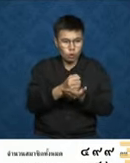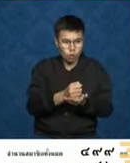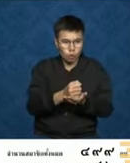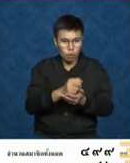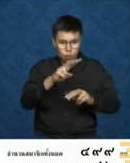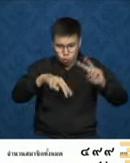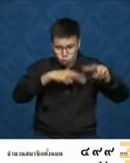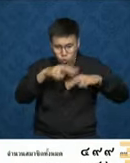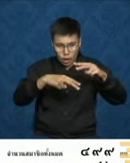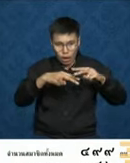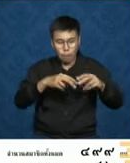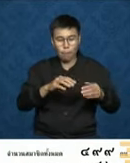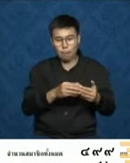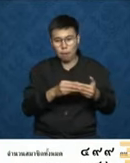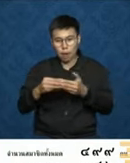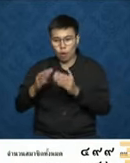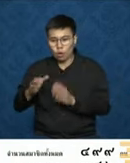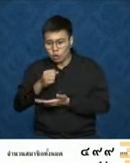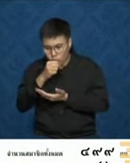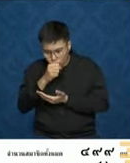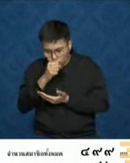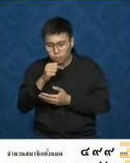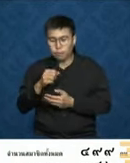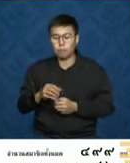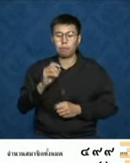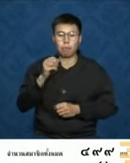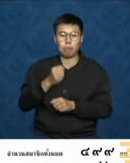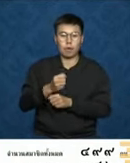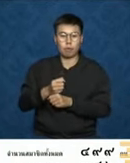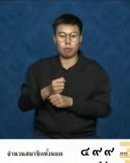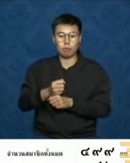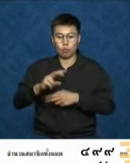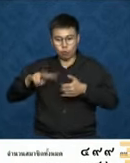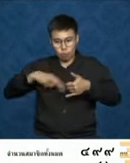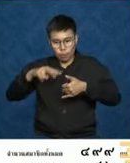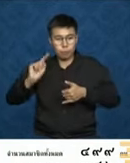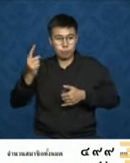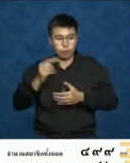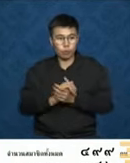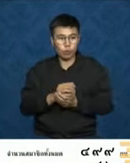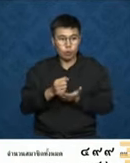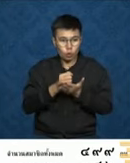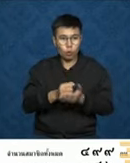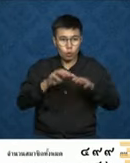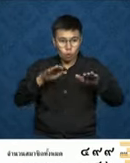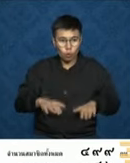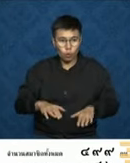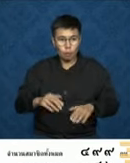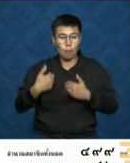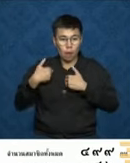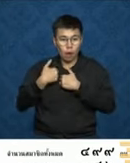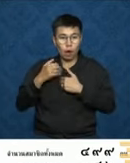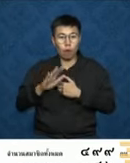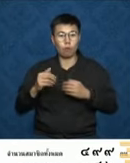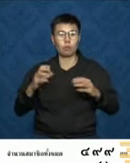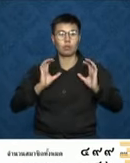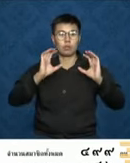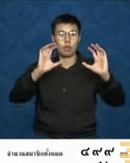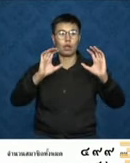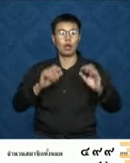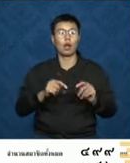4ขอให้กระทรวงการคลังและหน่วยงานที่เกี่ยวข้องพิจารณาหาแนวทางในการช่วยลดภาระของข้าราชการในพื้นที่